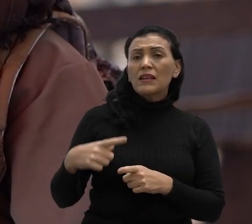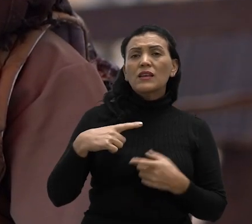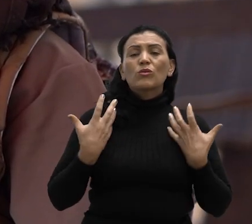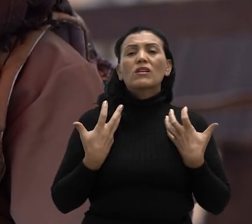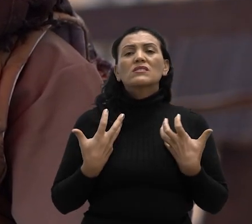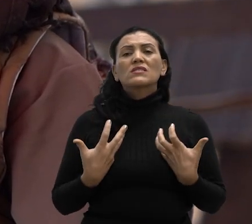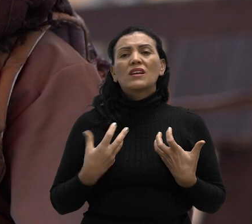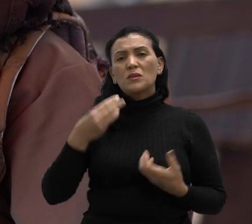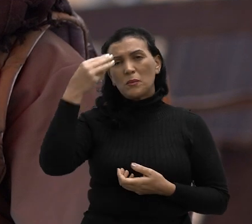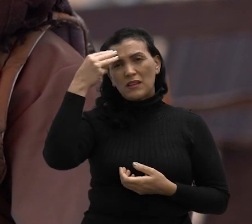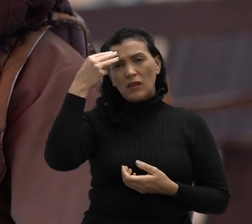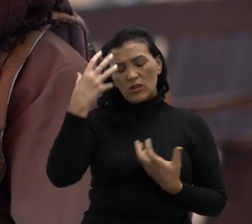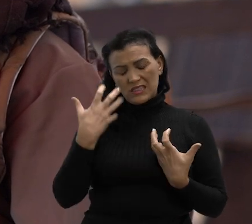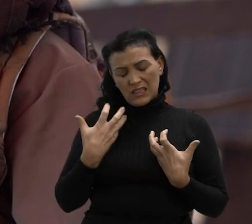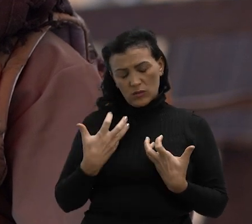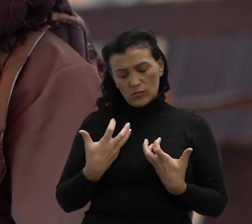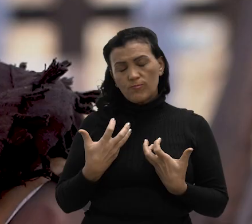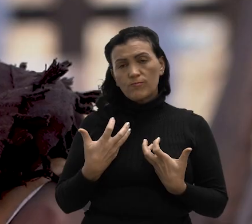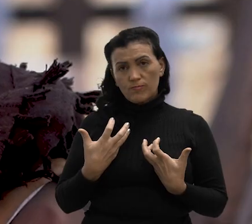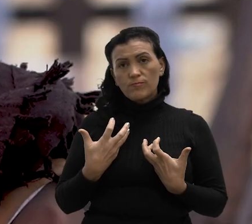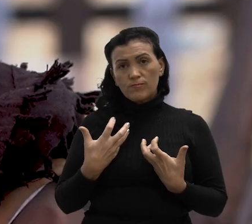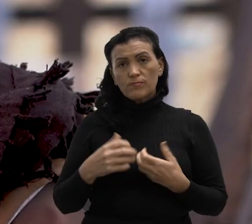ليش؟ خلاص لان النفسيه تعبه.